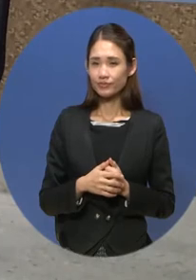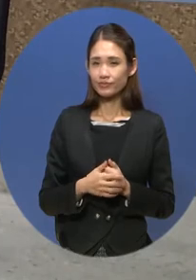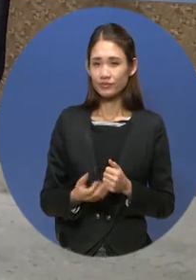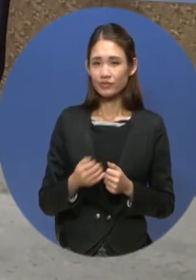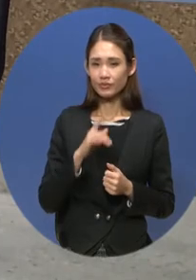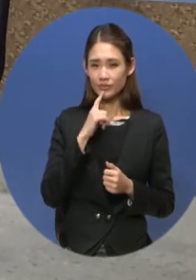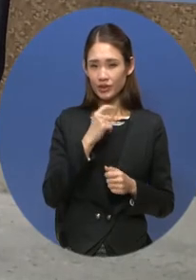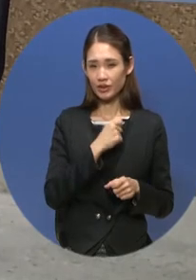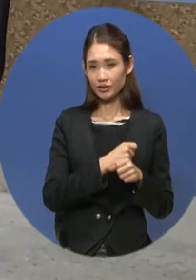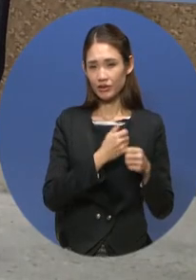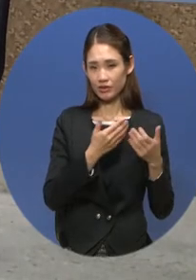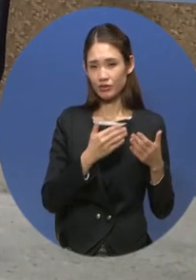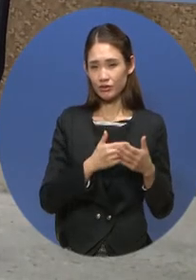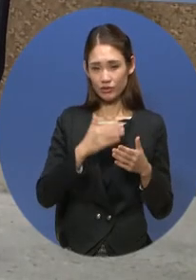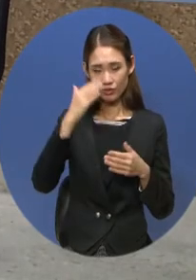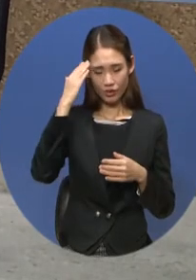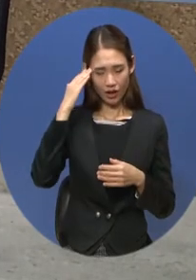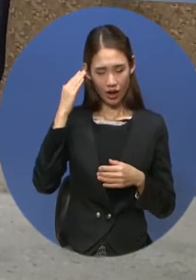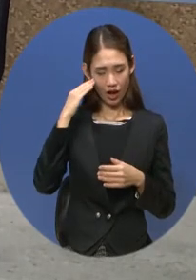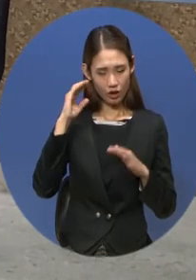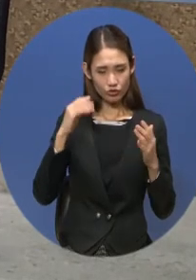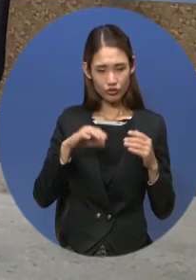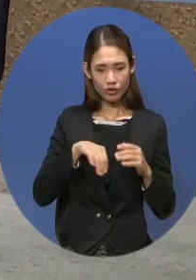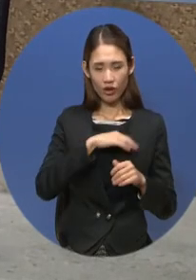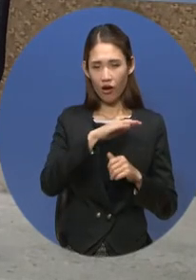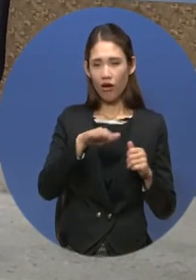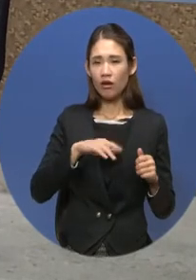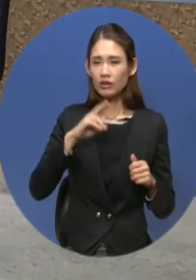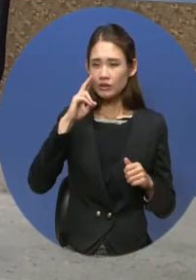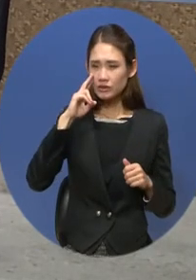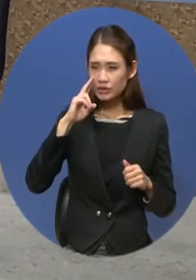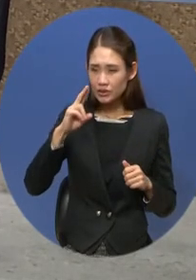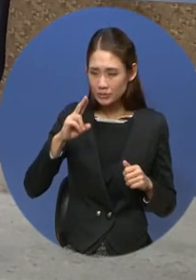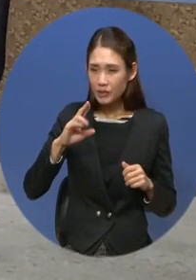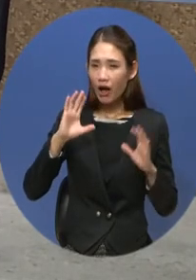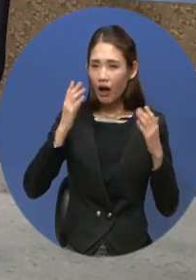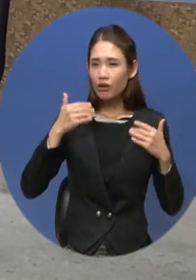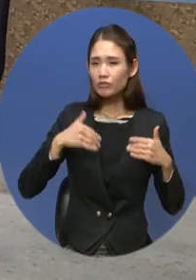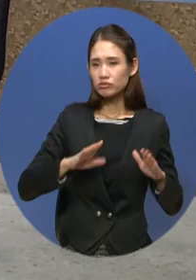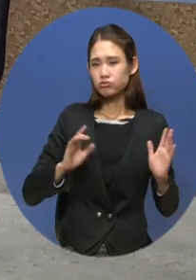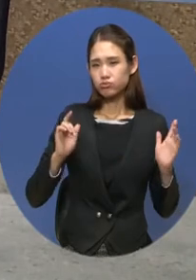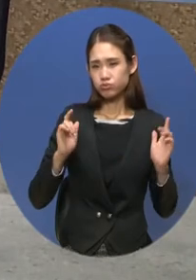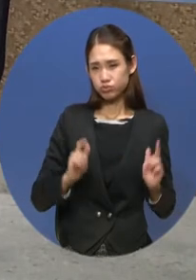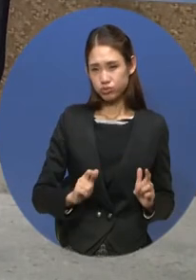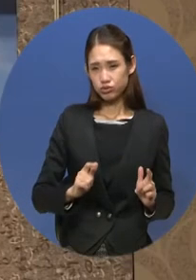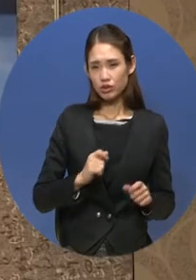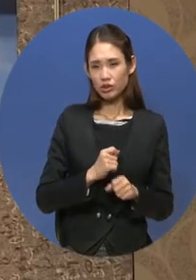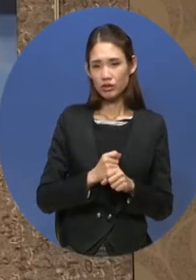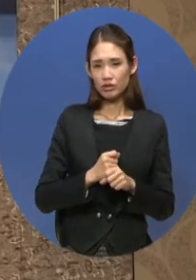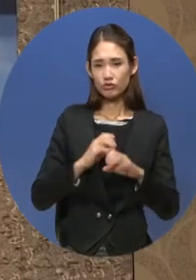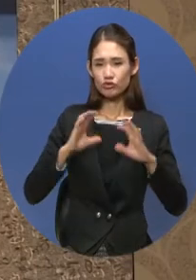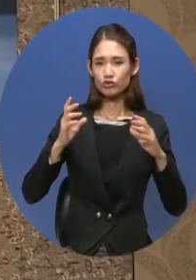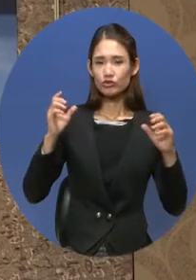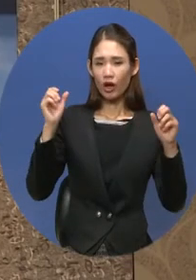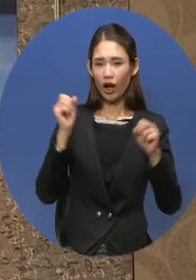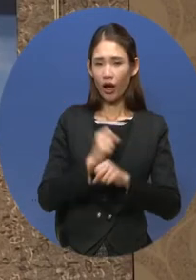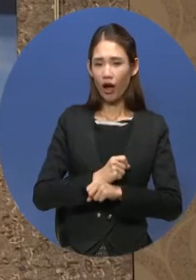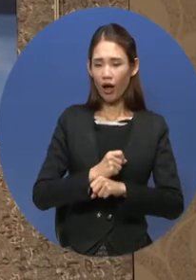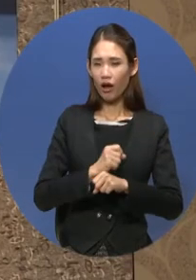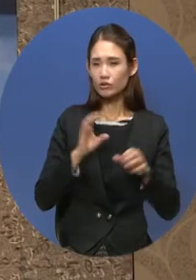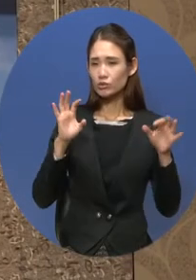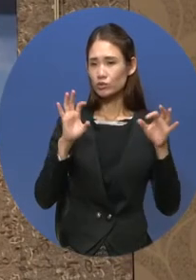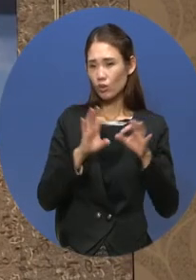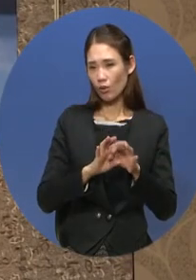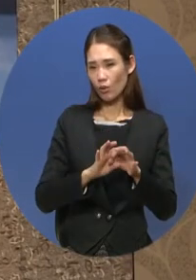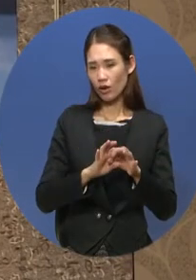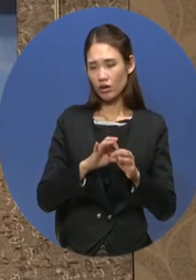아까도 말씀드렸지만, 우리나라가 심각한 저출산의 위기에 빠져 있고, 이거는 국가의 존망과 관계된 일이잖아요. 그래서